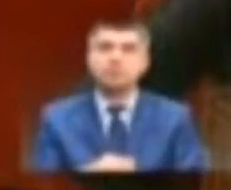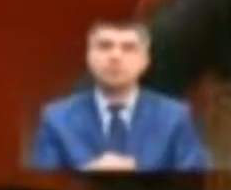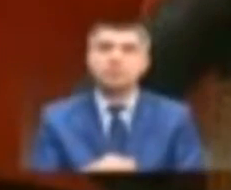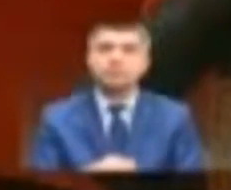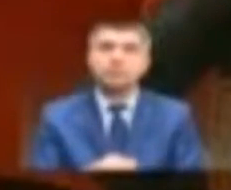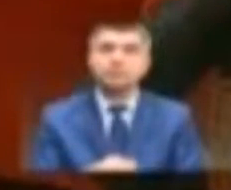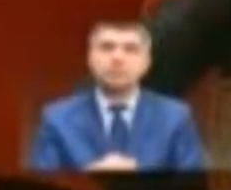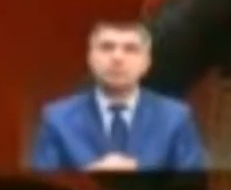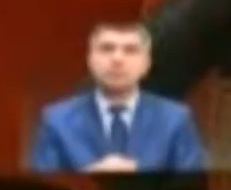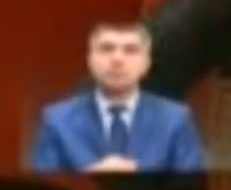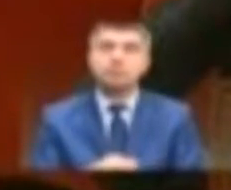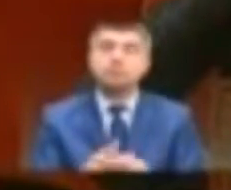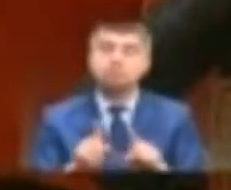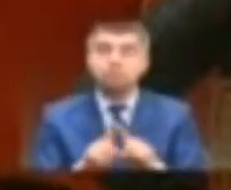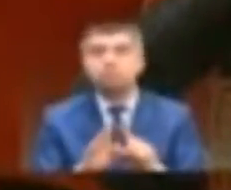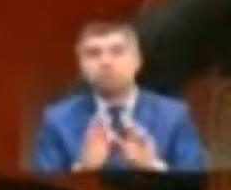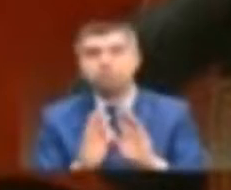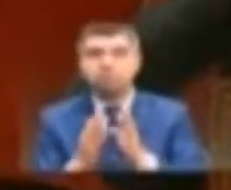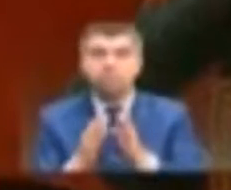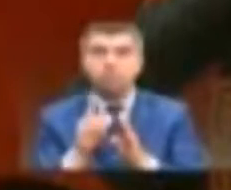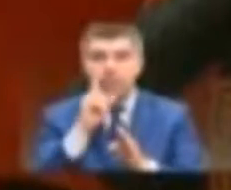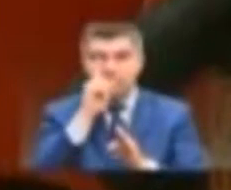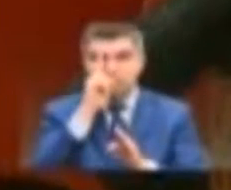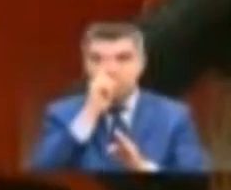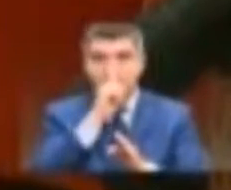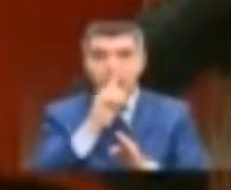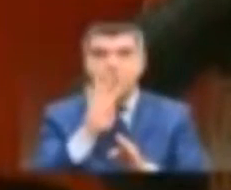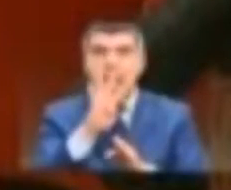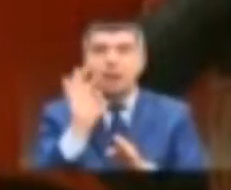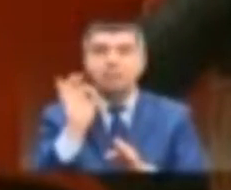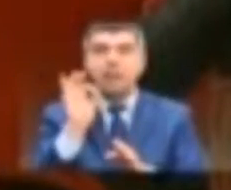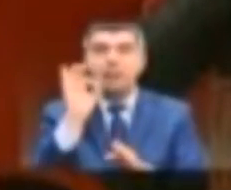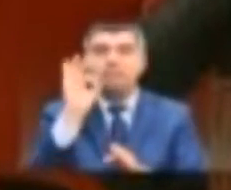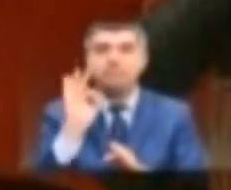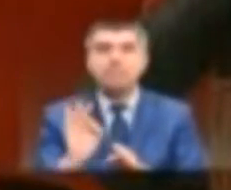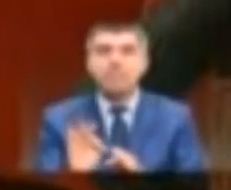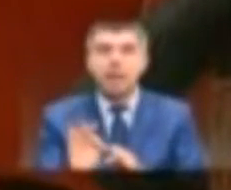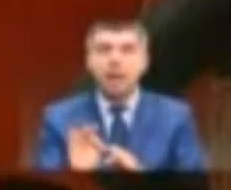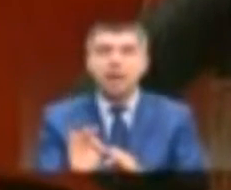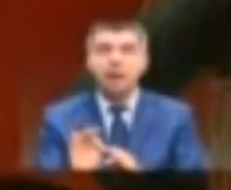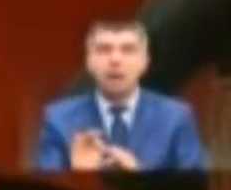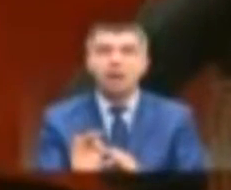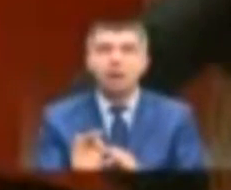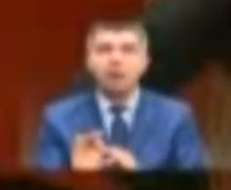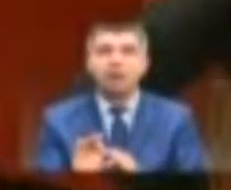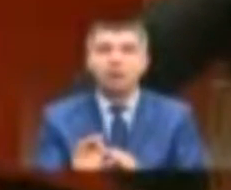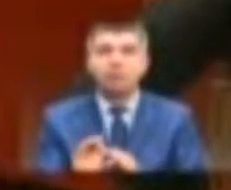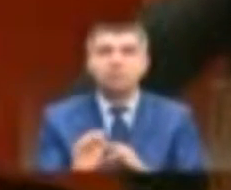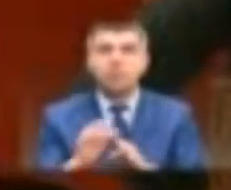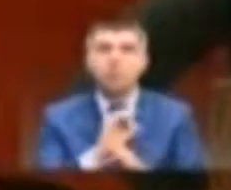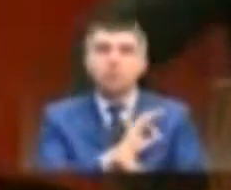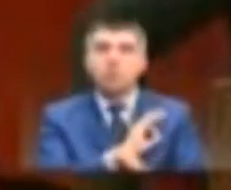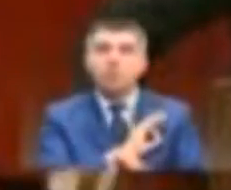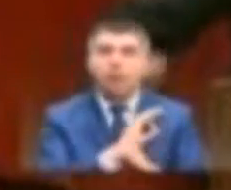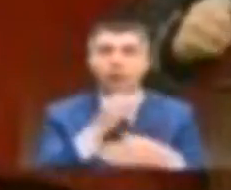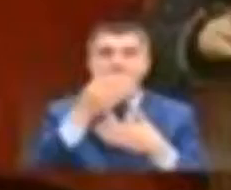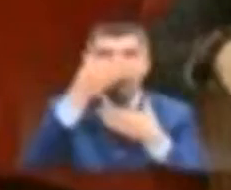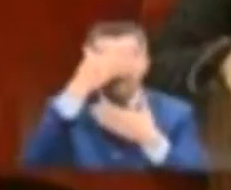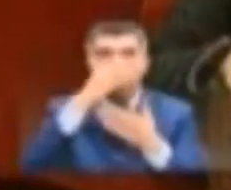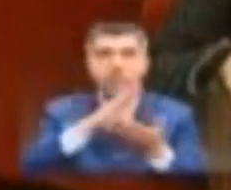و باش توصل ان شاء الله ل 40% في السياحه في البلاد.